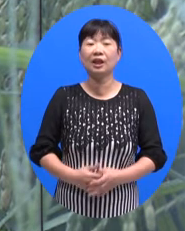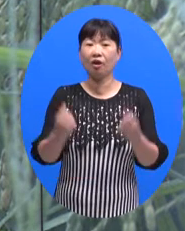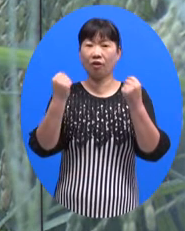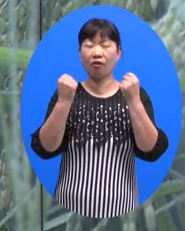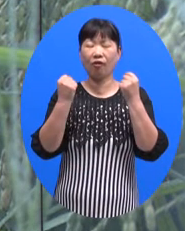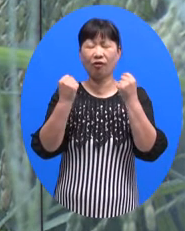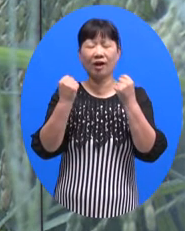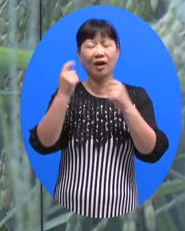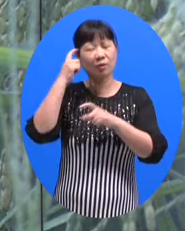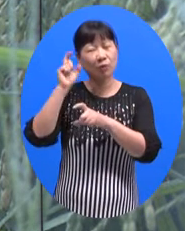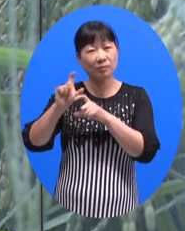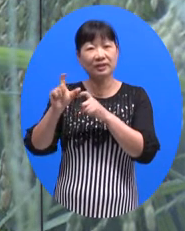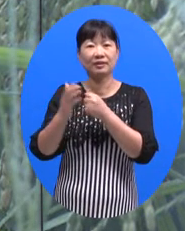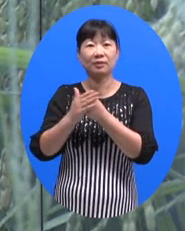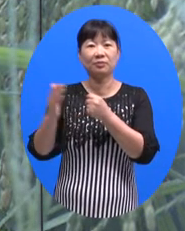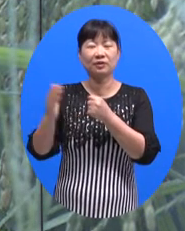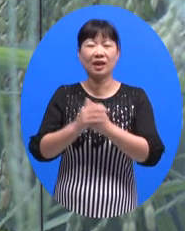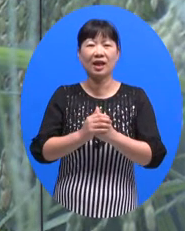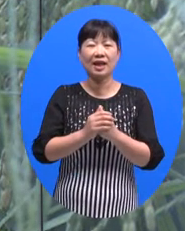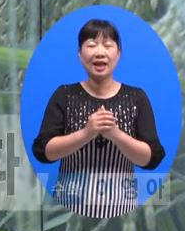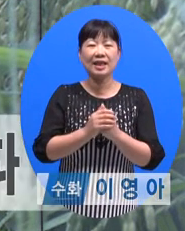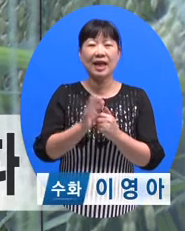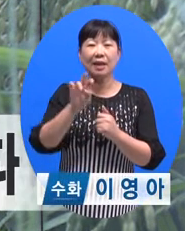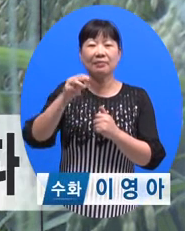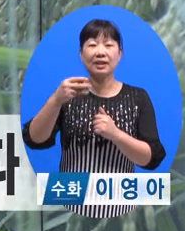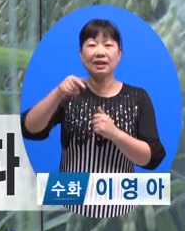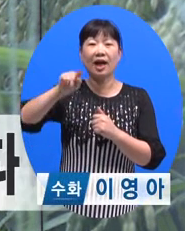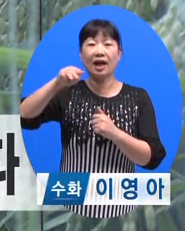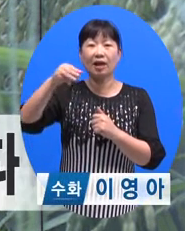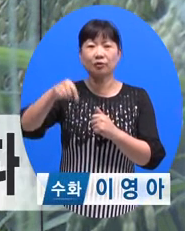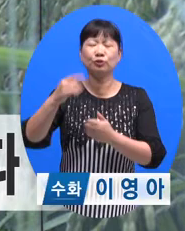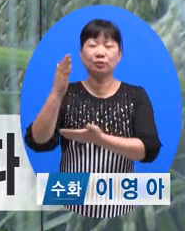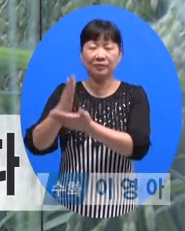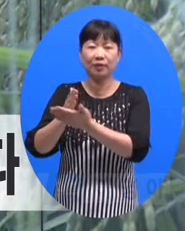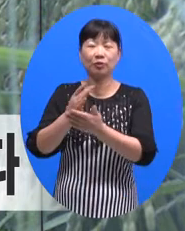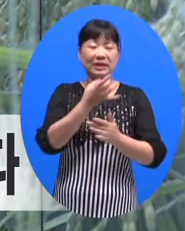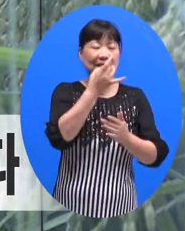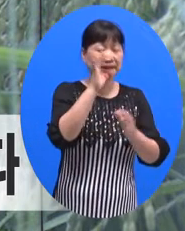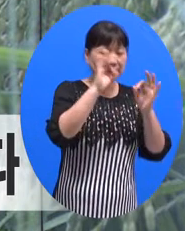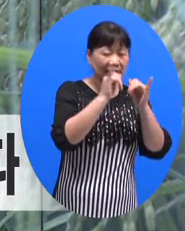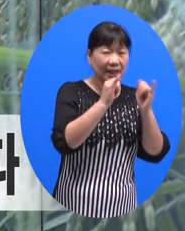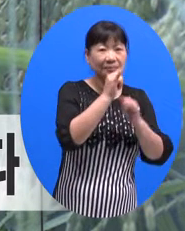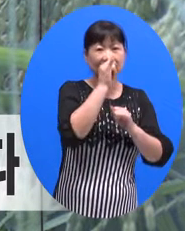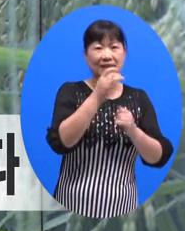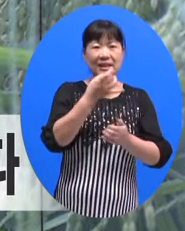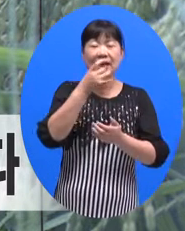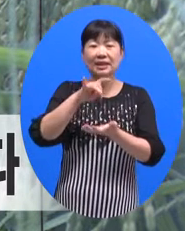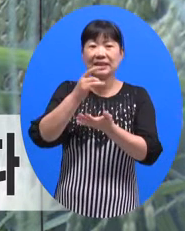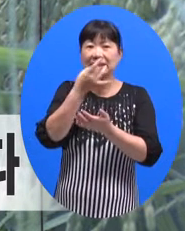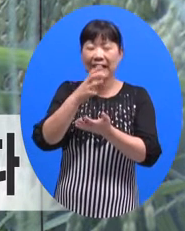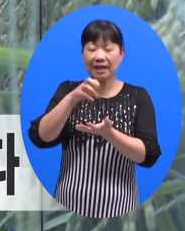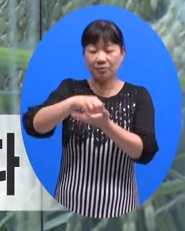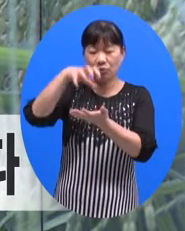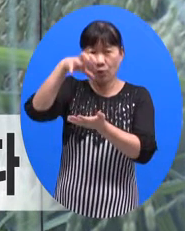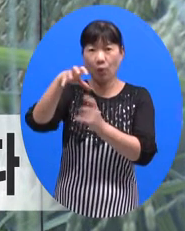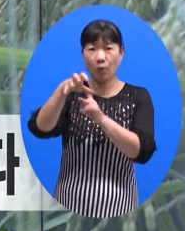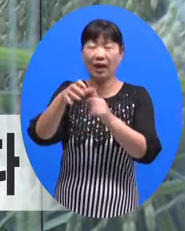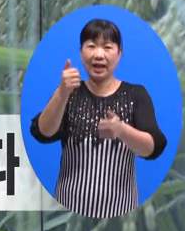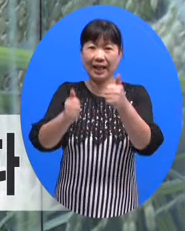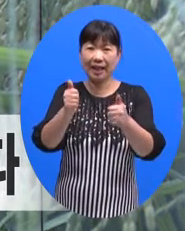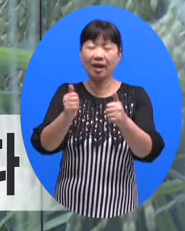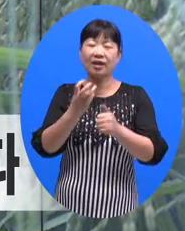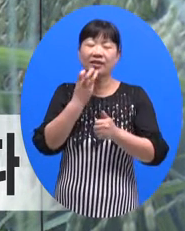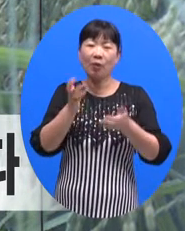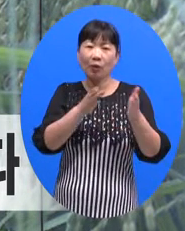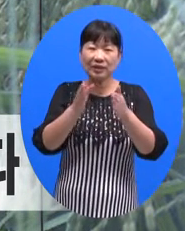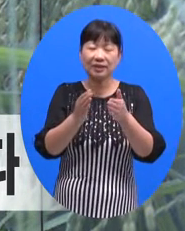건강을 생각해 밀가루 보다 쌀 찾는 분들 많으시죠 더 기도는 쌀 베이킹 콘테스트 개체 경기미 쓰는 업체 사업비